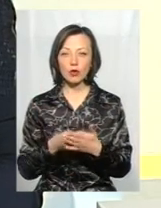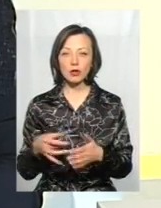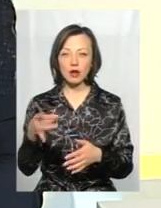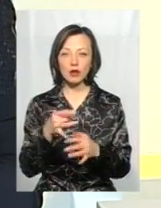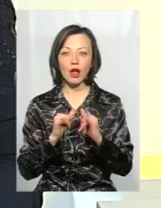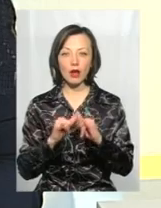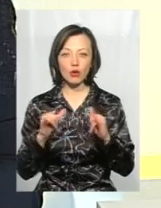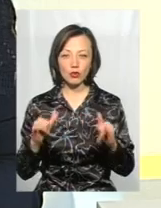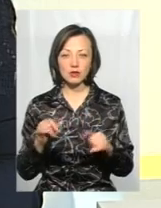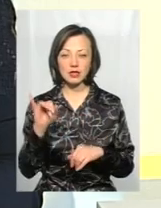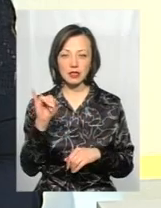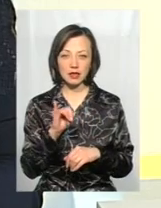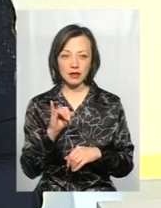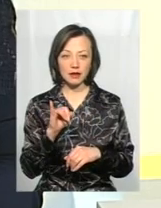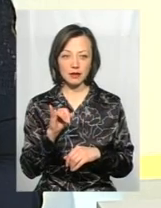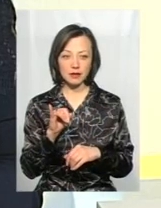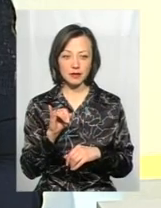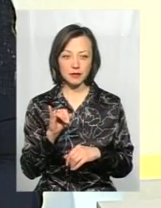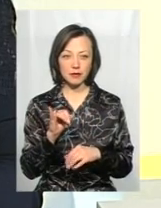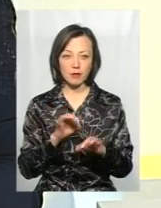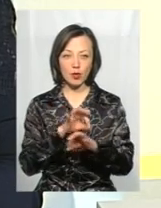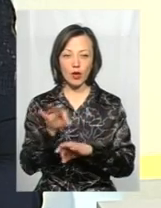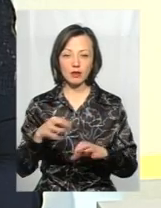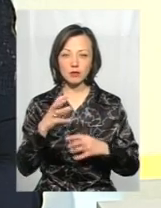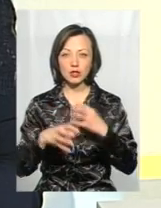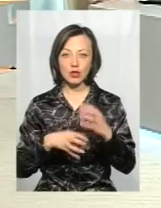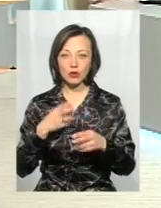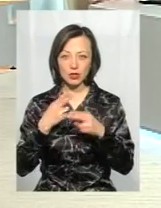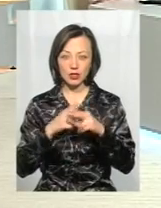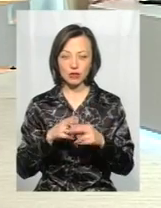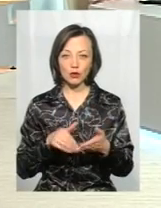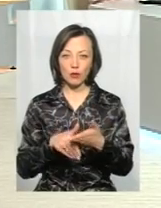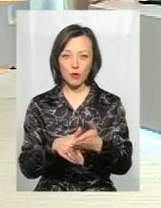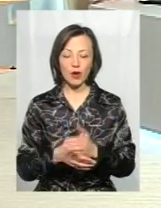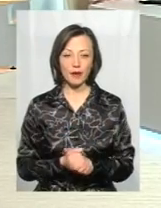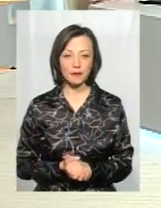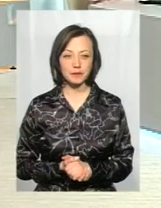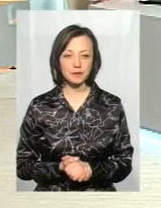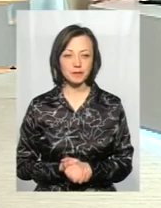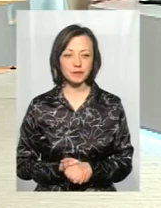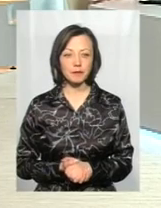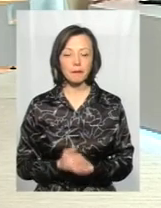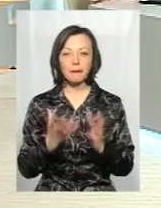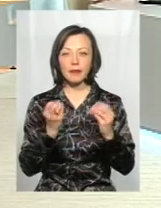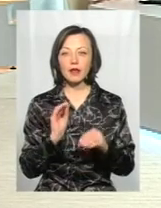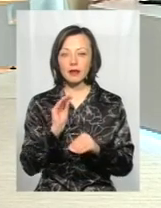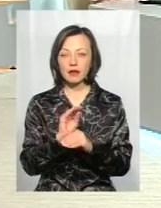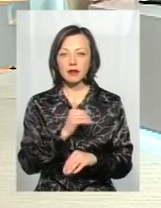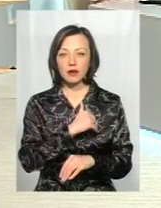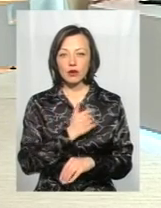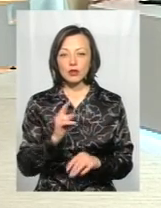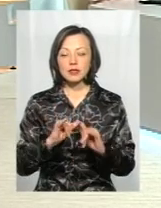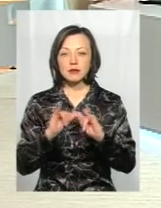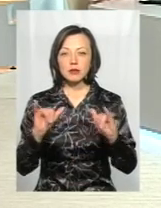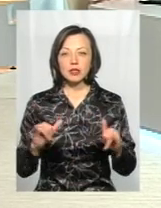регіонального розвитку, ну і, звичайно, проєкт міжнародної технічної допомоги. Я ще хочу сказати, от що